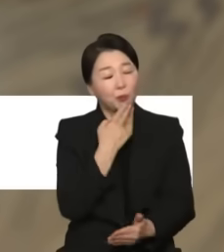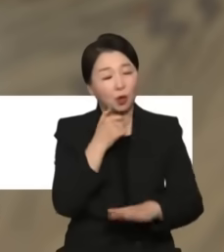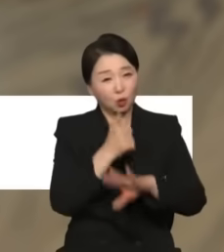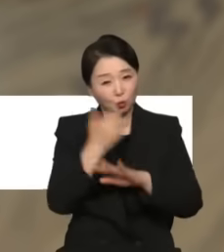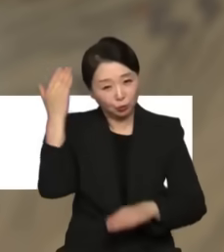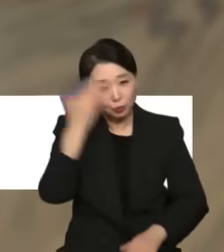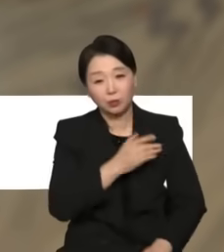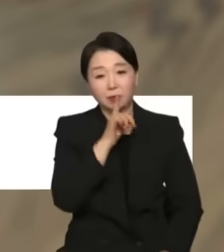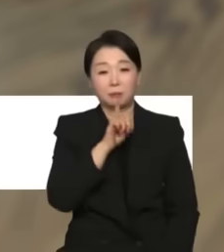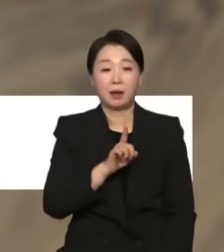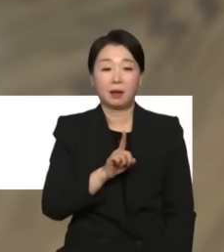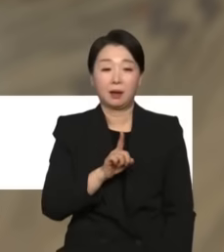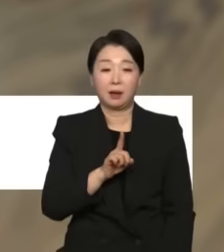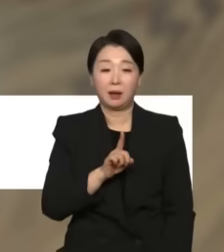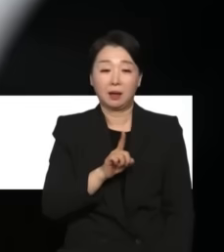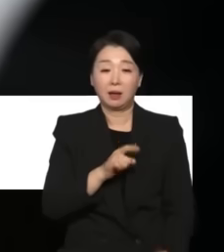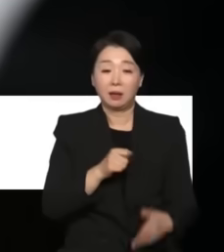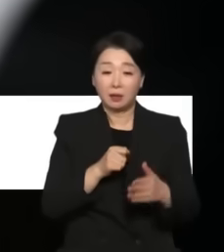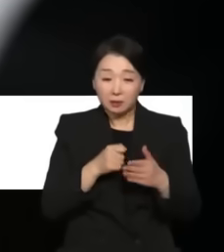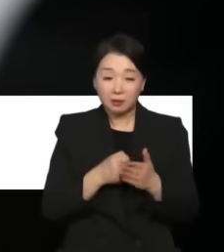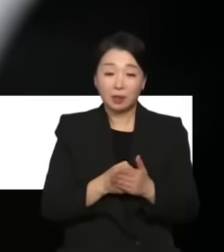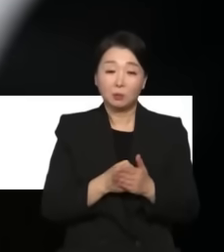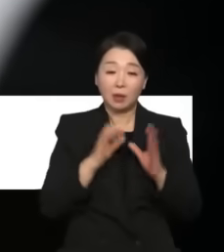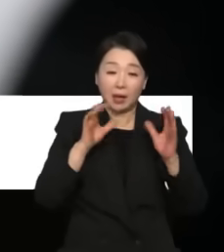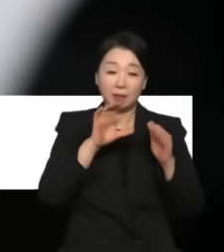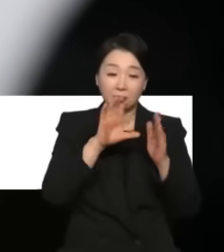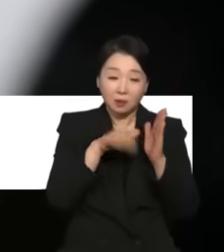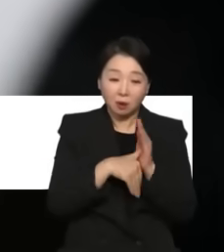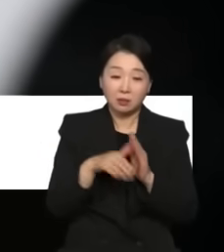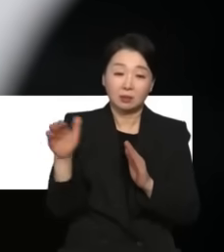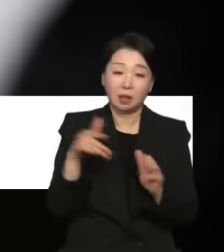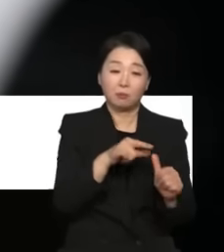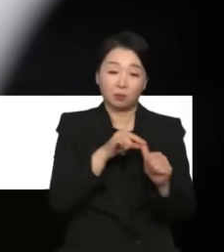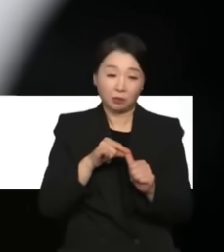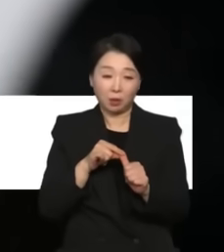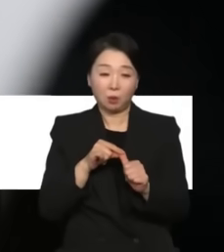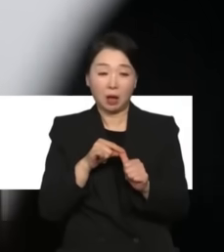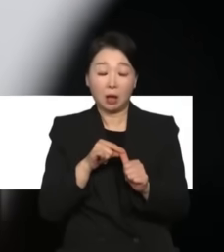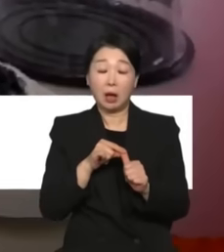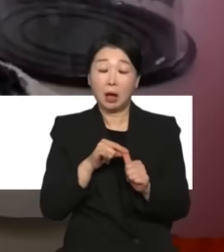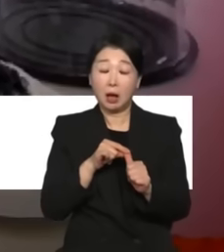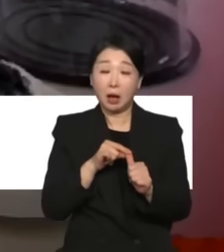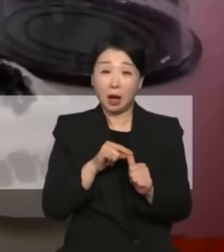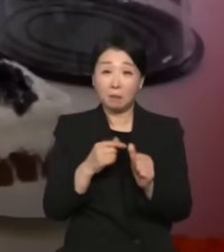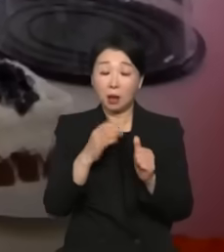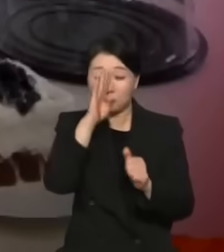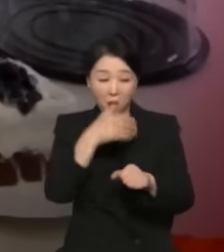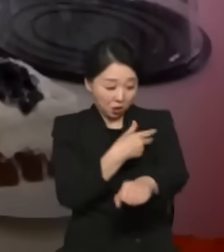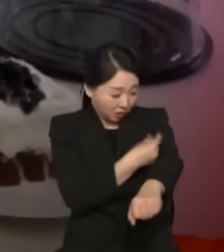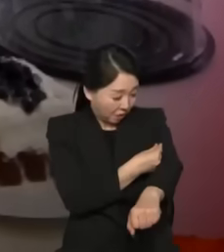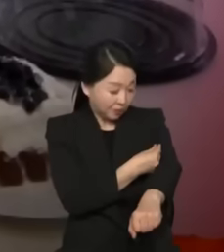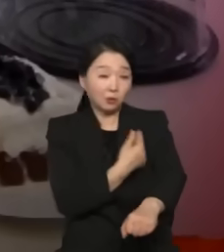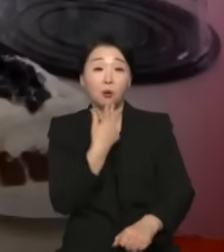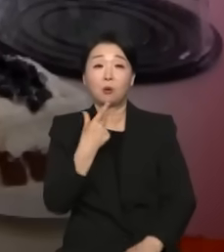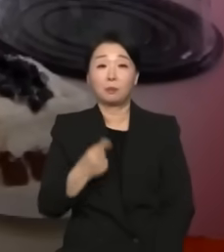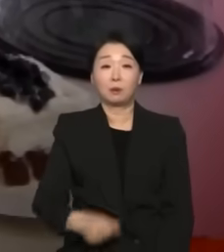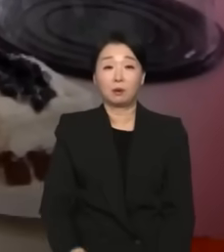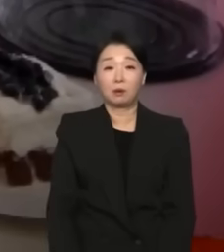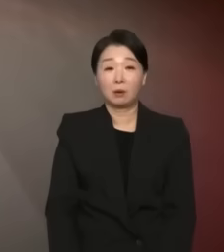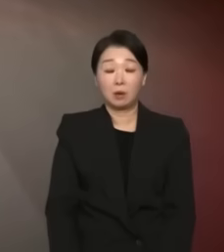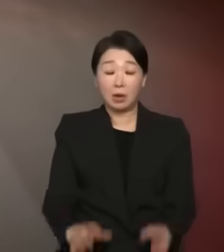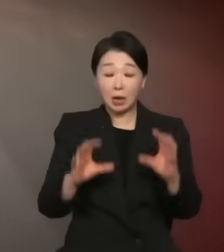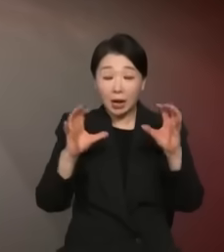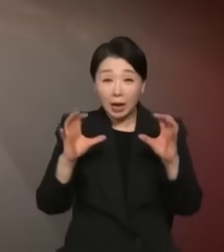생각을 하는 거죠. 그는 아마 예방접종도 안 했을걸요. 아기였을 때부터. 김 전 신부 측은 아이들은